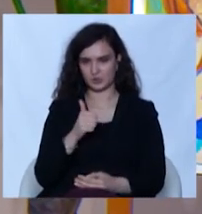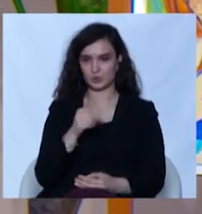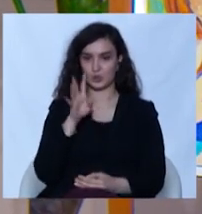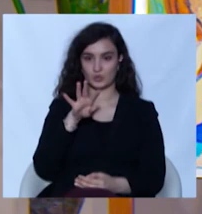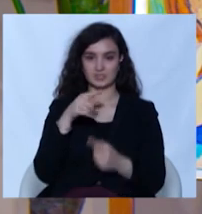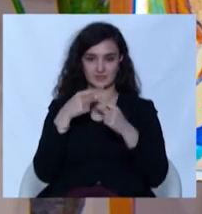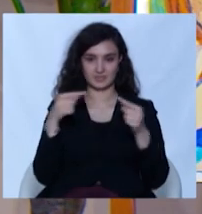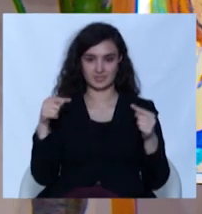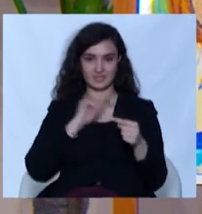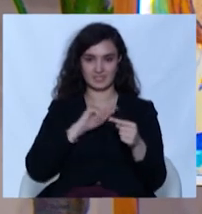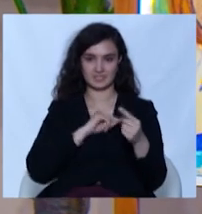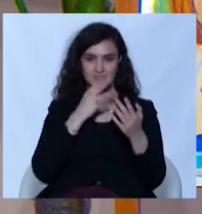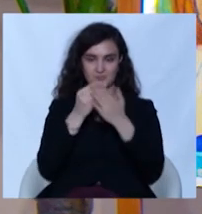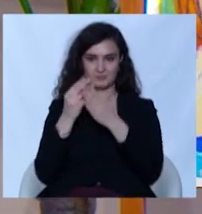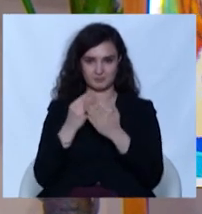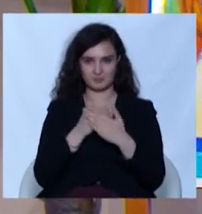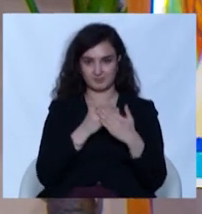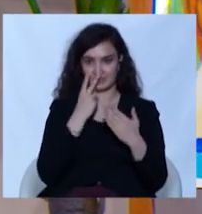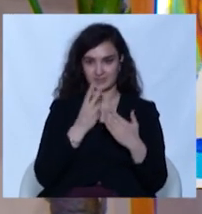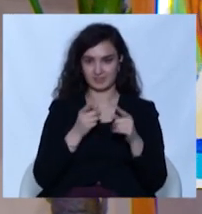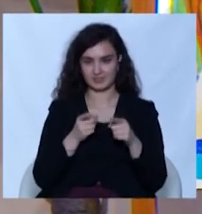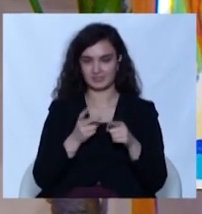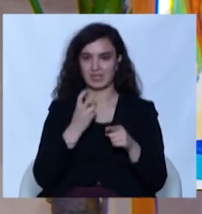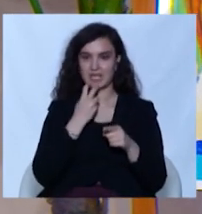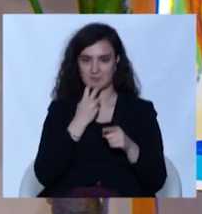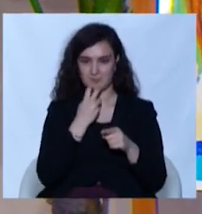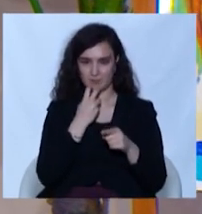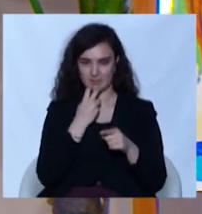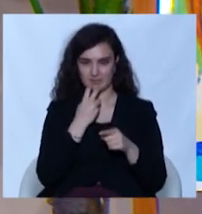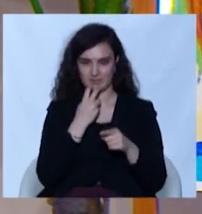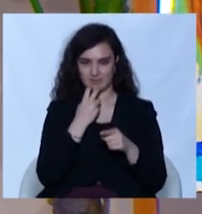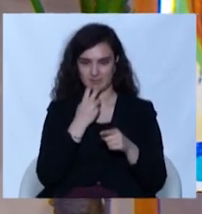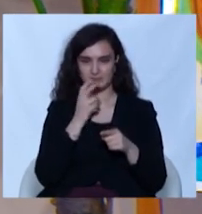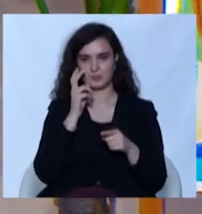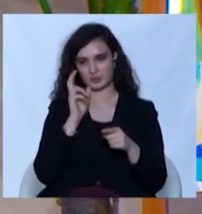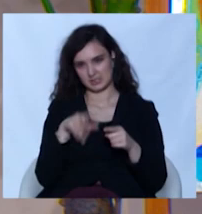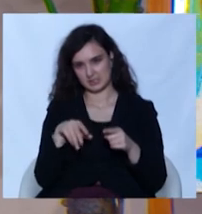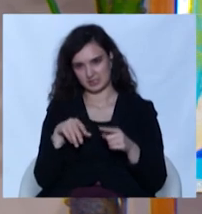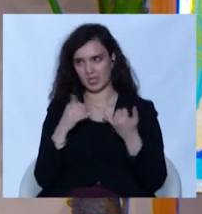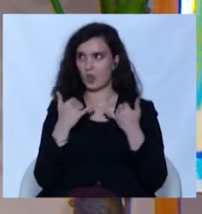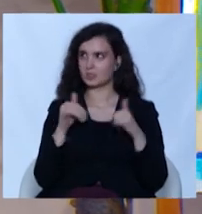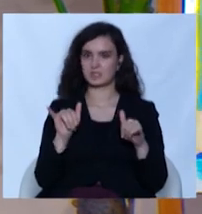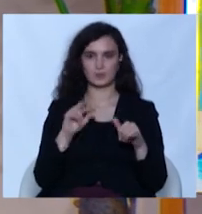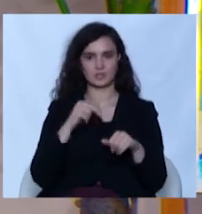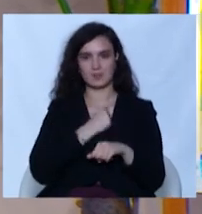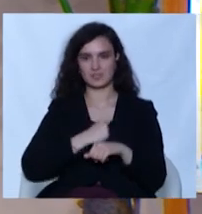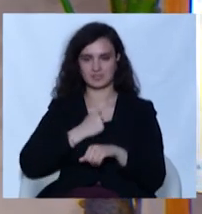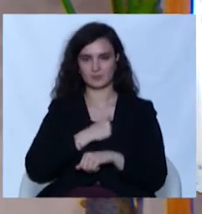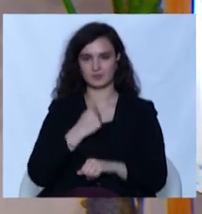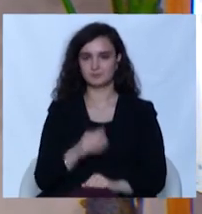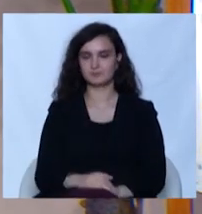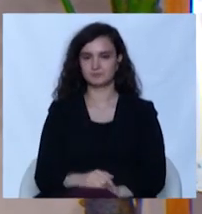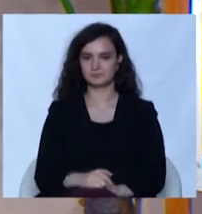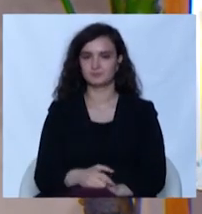4 სხვადასხვა ხასიათი მივიღეთ, ხო? გაღიმებული, მოწყენილი, გაოცებული და გაბრაზებული.